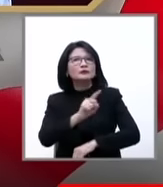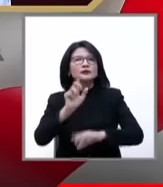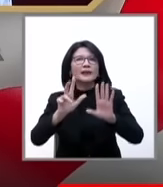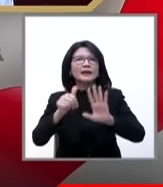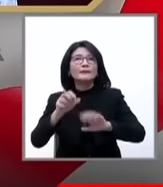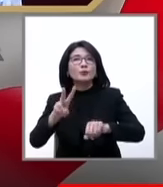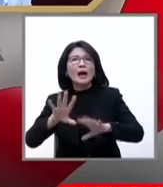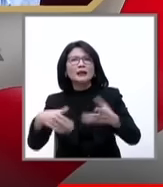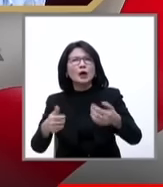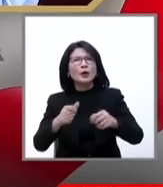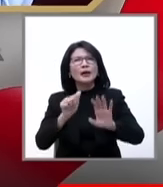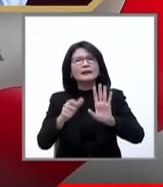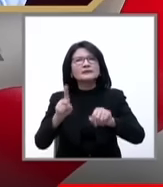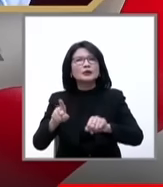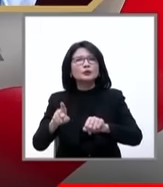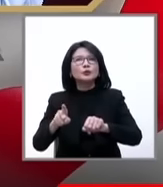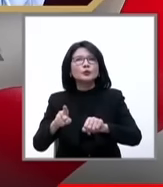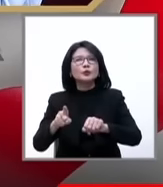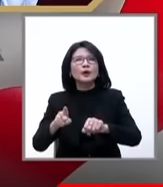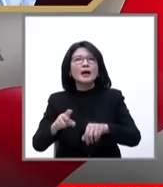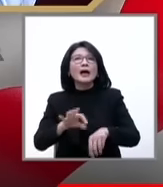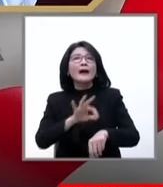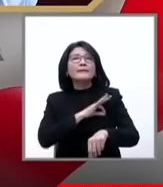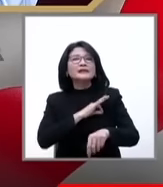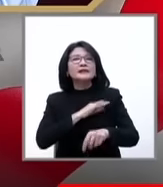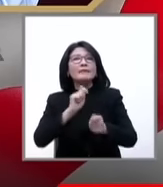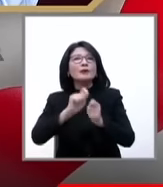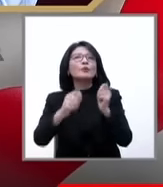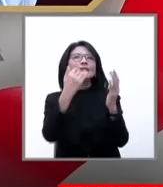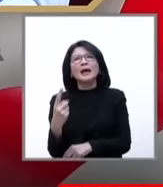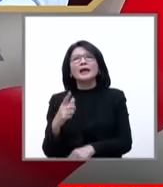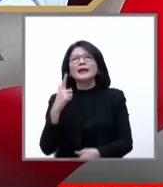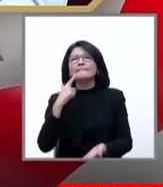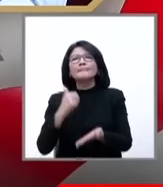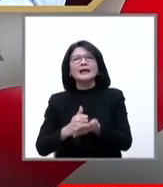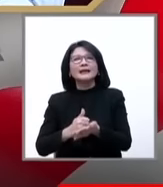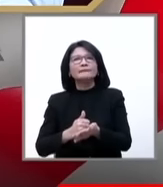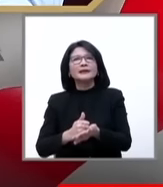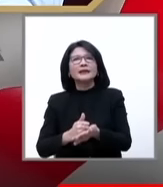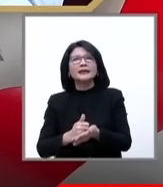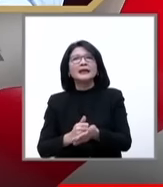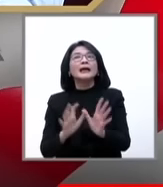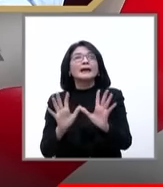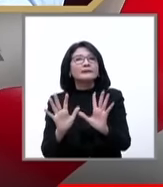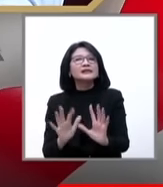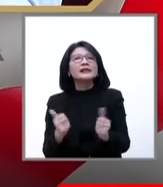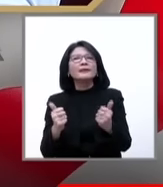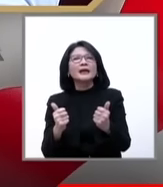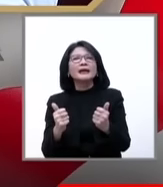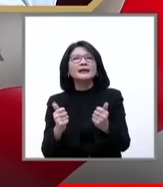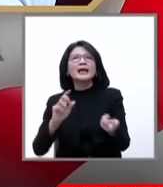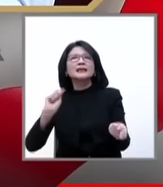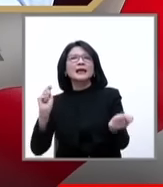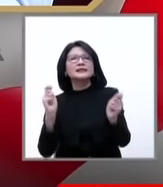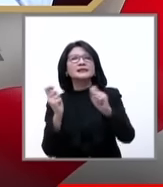ini penting yang bisa dibaca. Poin penting yang bisa dibaca. Jadi makna komunikasi yang paling